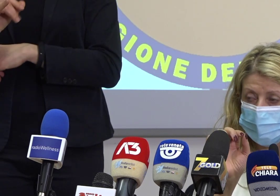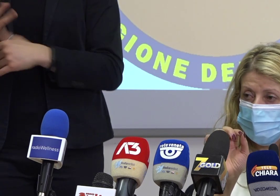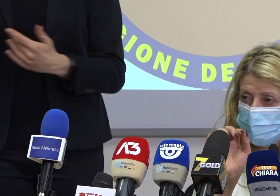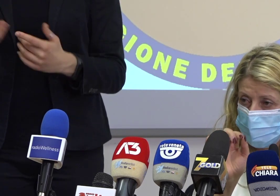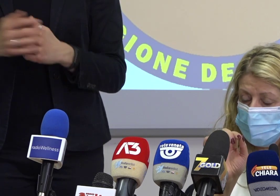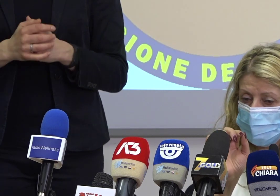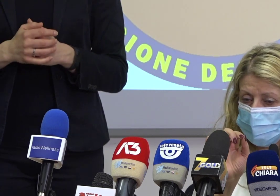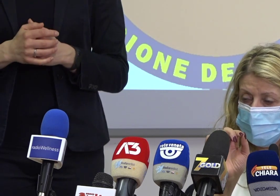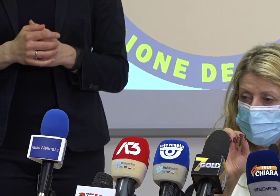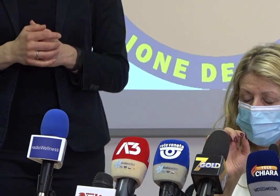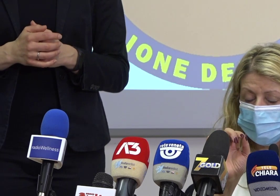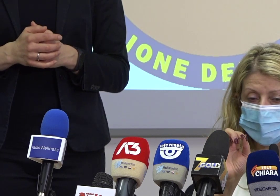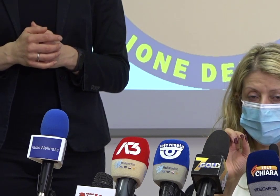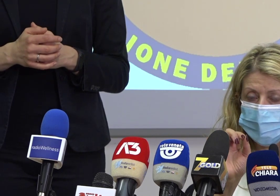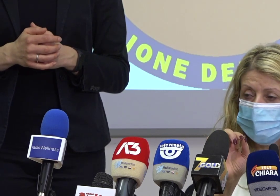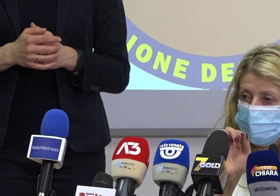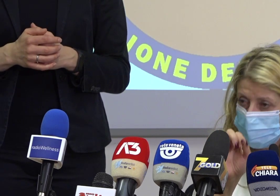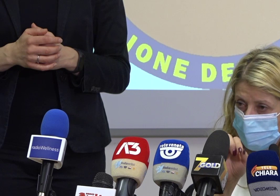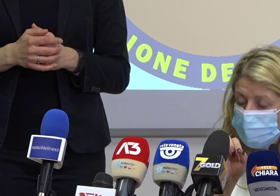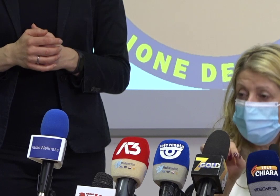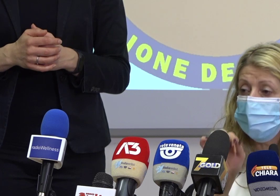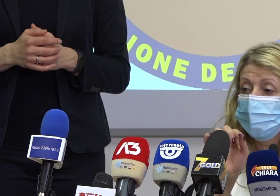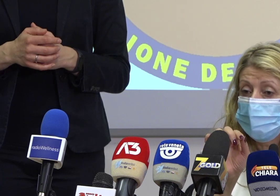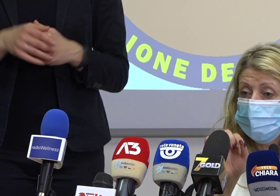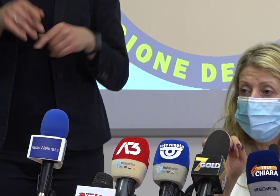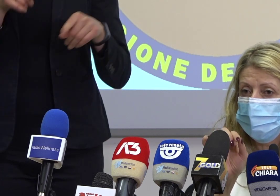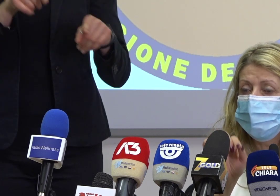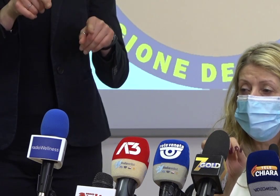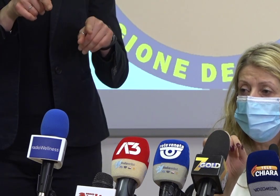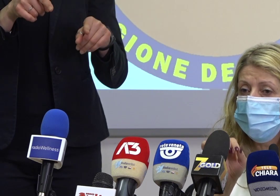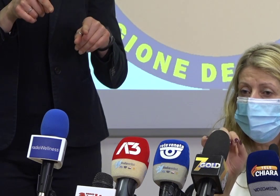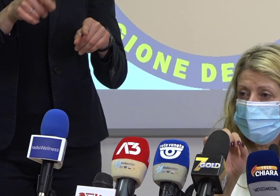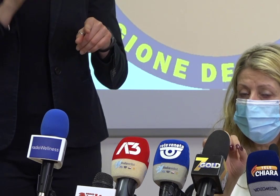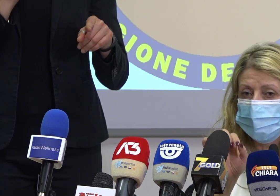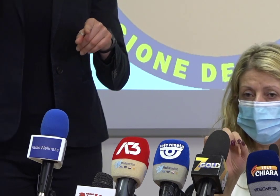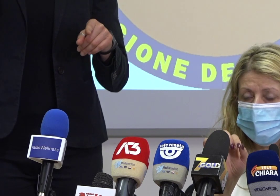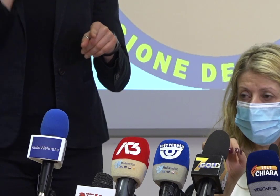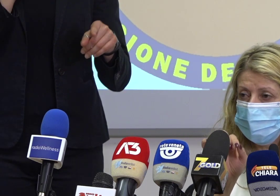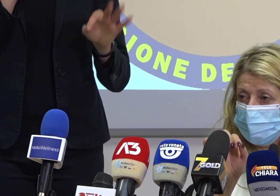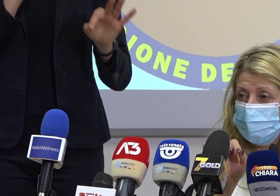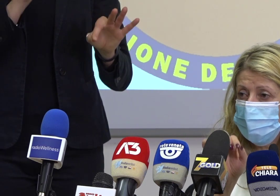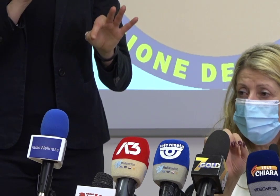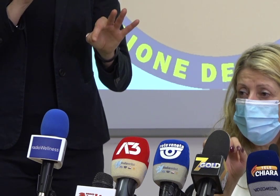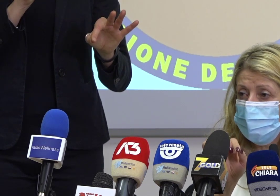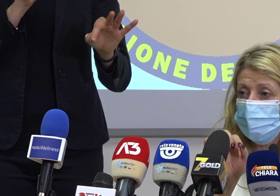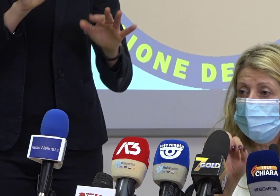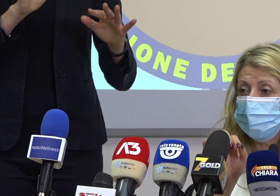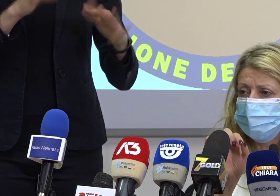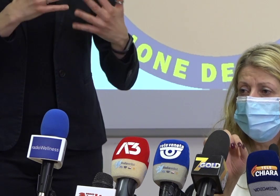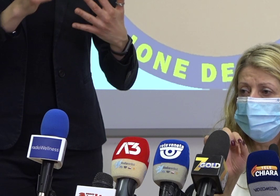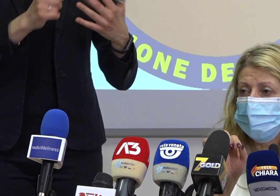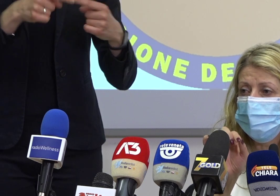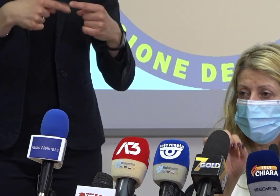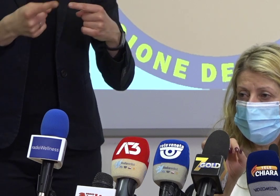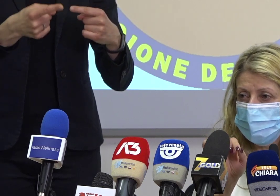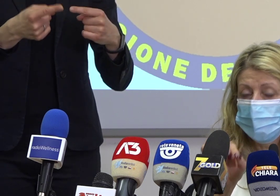anche in modalità di didattica a distanza e fanno il tampone al 10° giorno, quindi alla